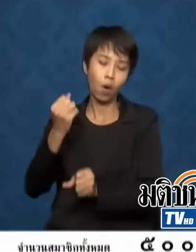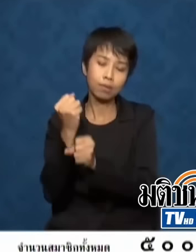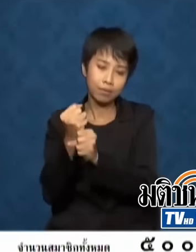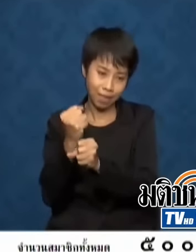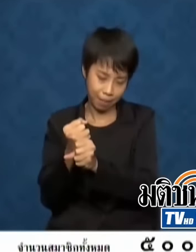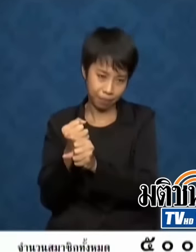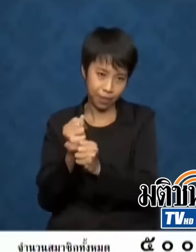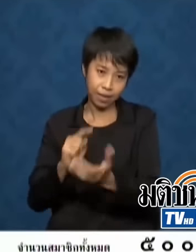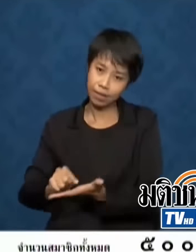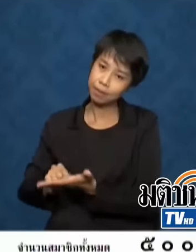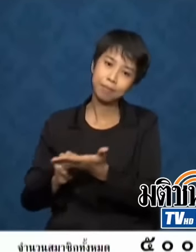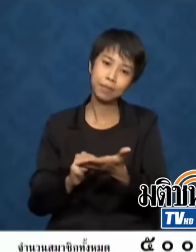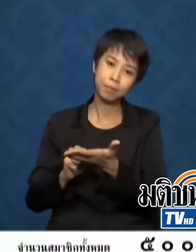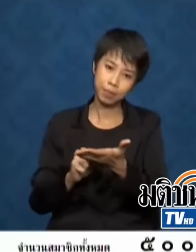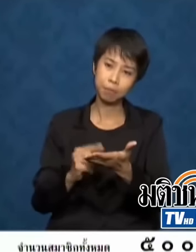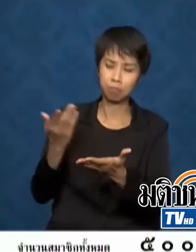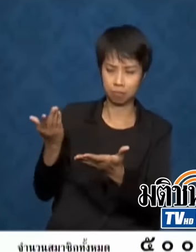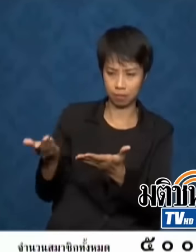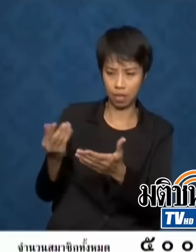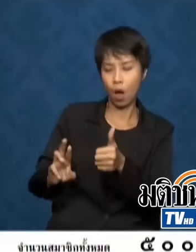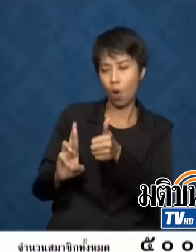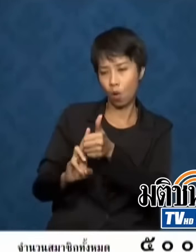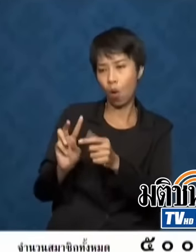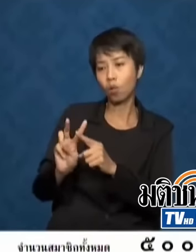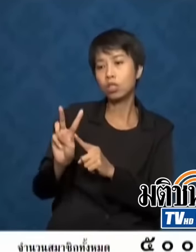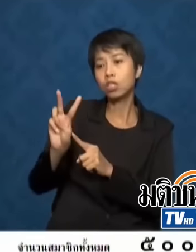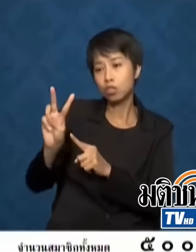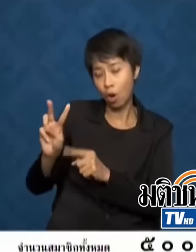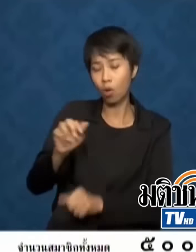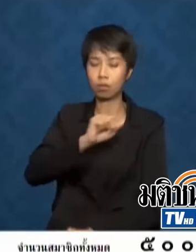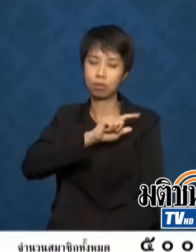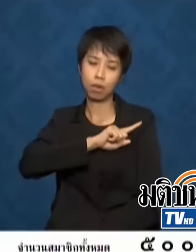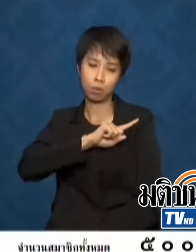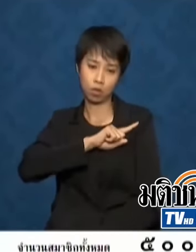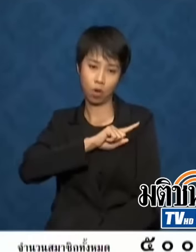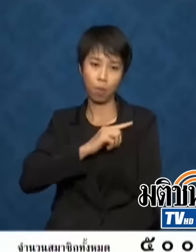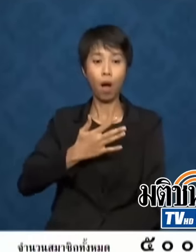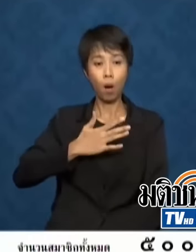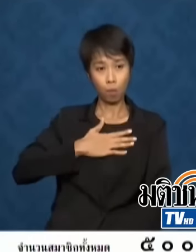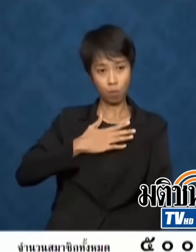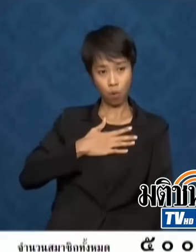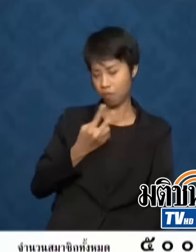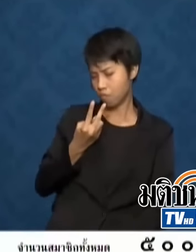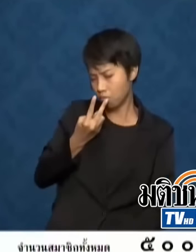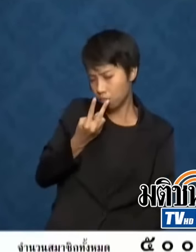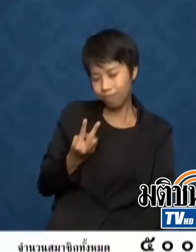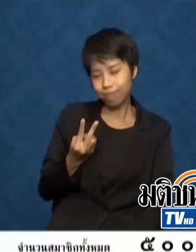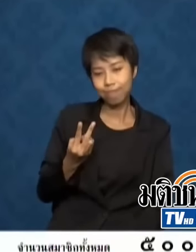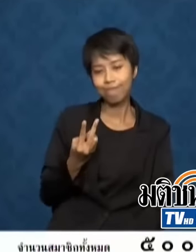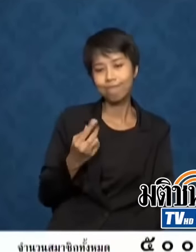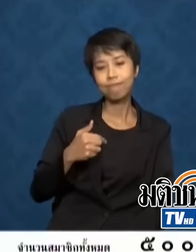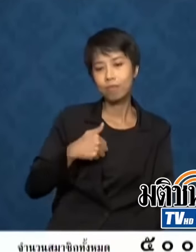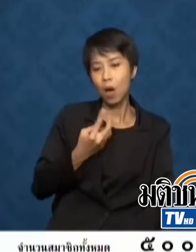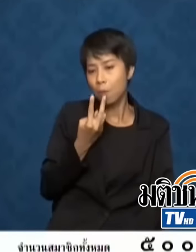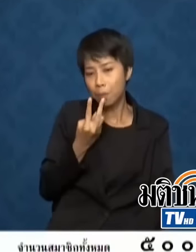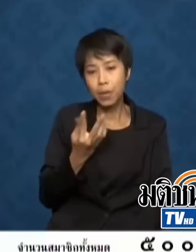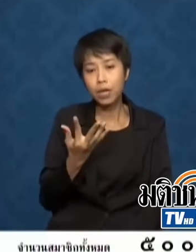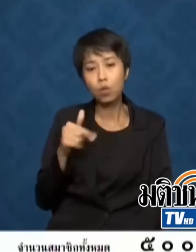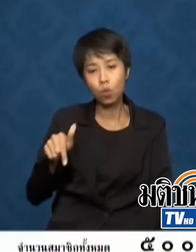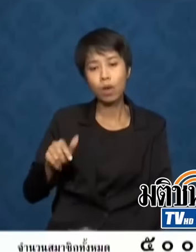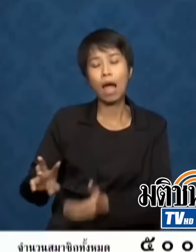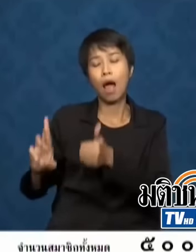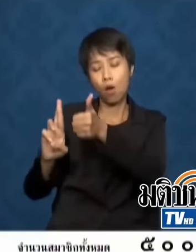แต่เปิดสภามานี่ก็เป็นเรื่องของรองประธานที่สองผมก็ไม่ได้ดูในรายละเอียดที่ว่าจะซ้ำหรือไม่ซ้ำอย่างไ